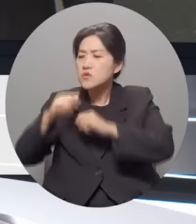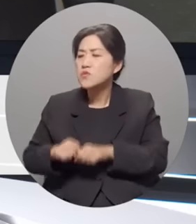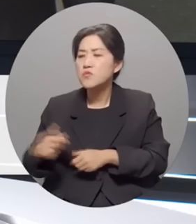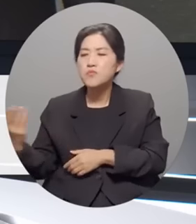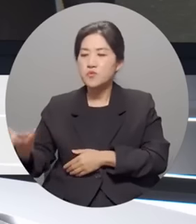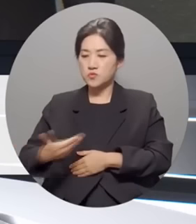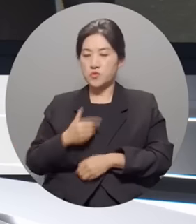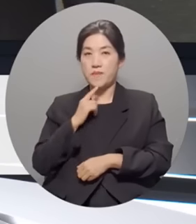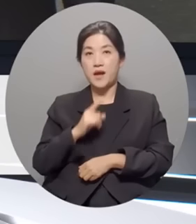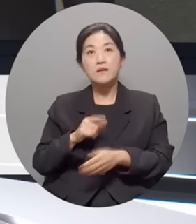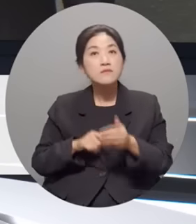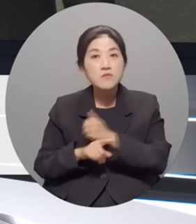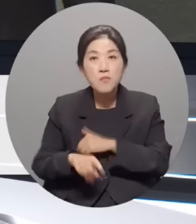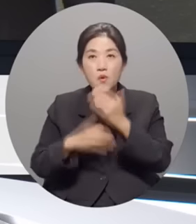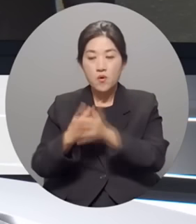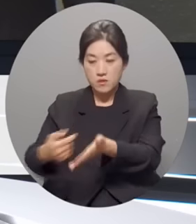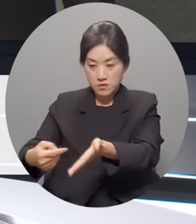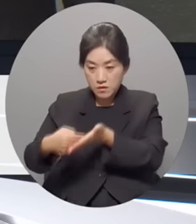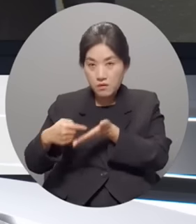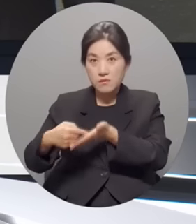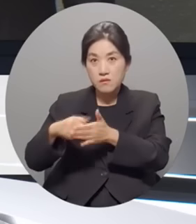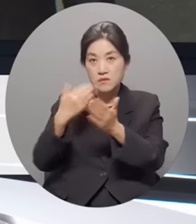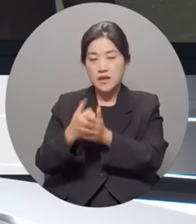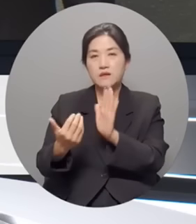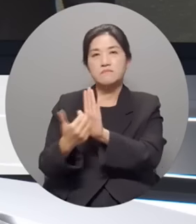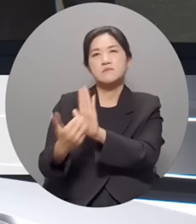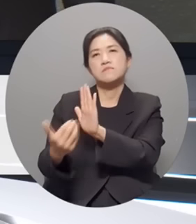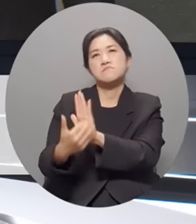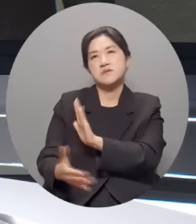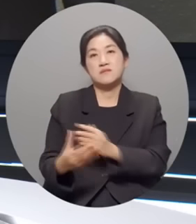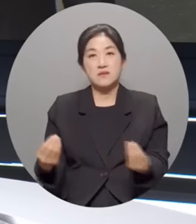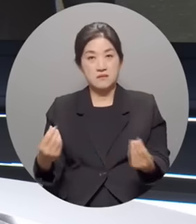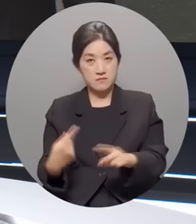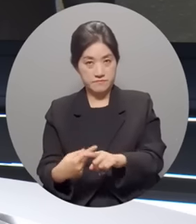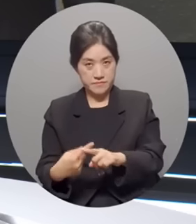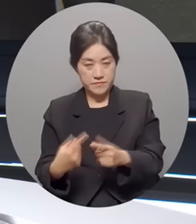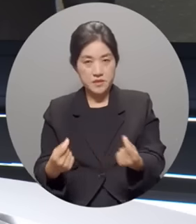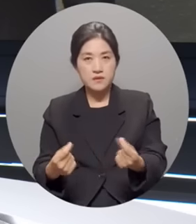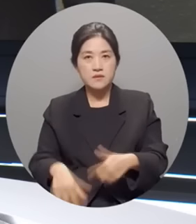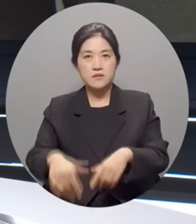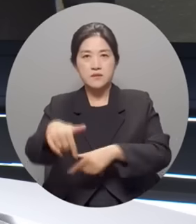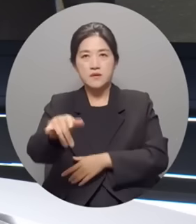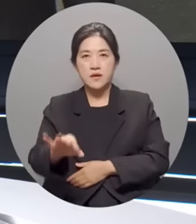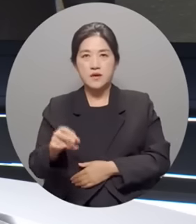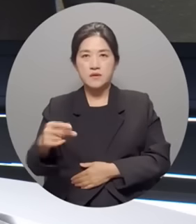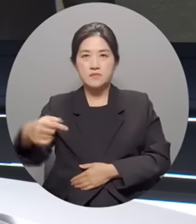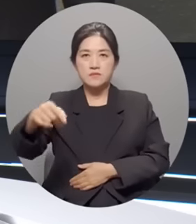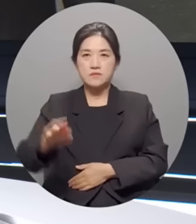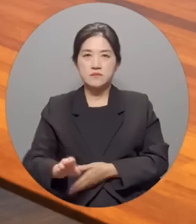면전에서 모든 요구를 거부한 셈입니다 첫소식 강현섭 기자가 보도합니다